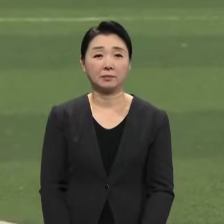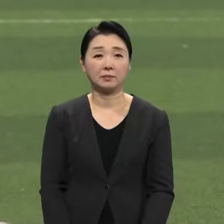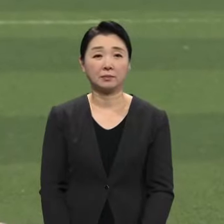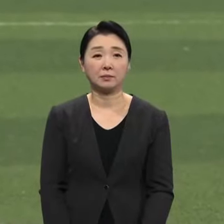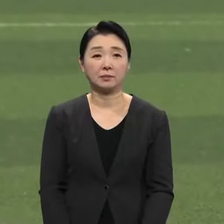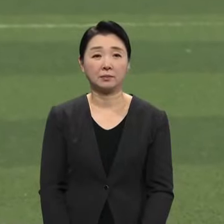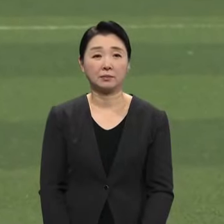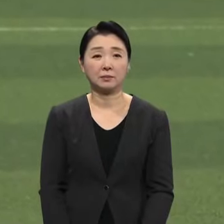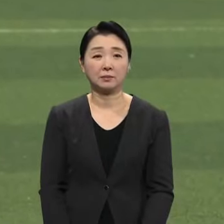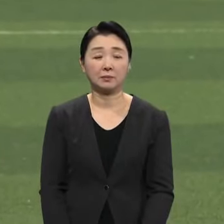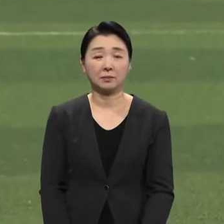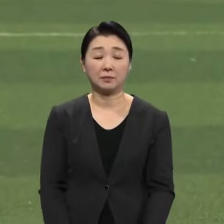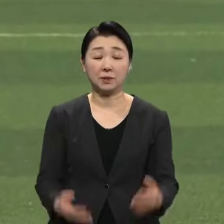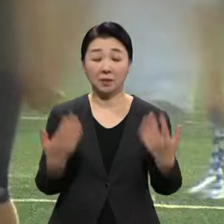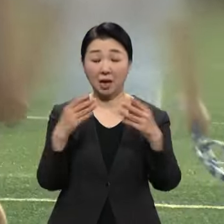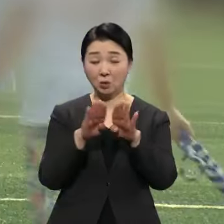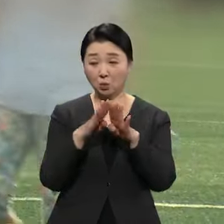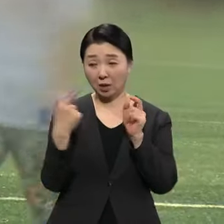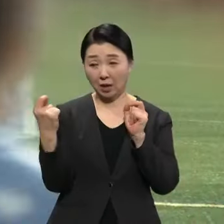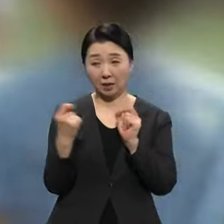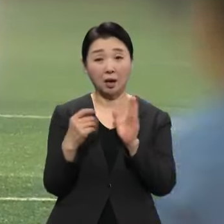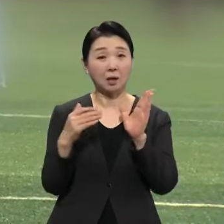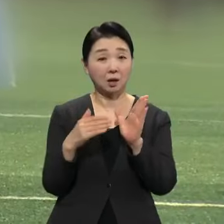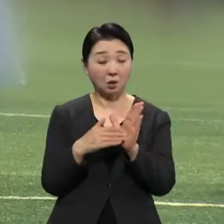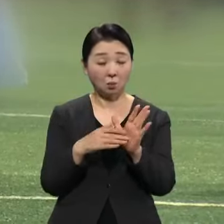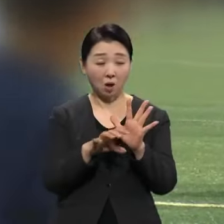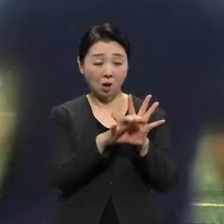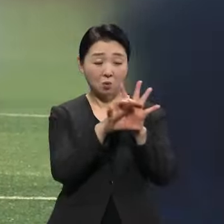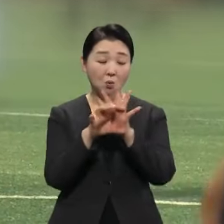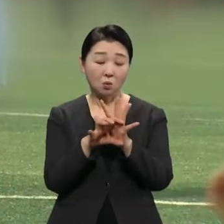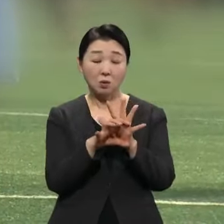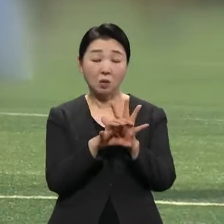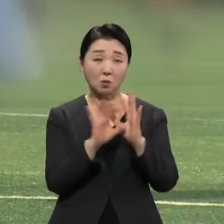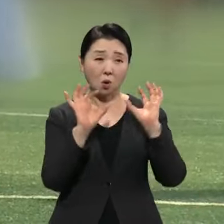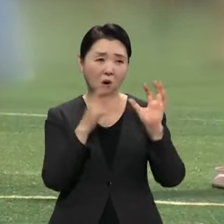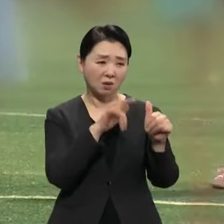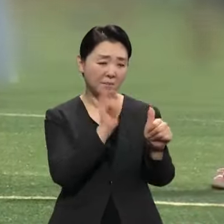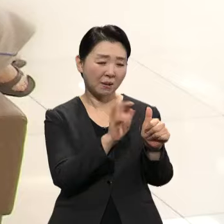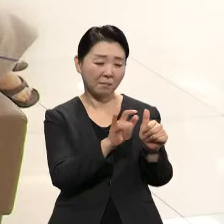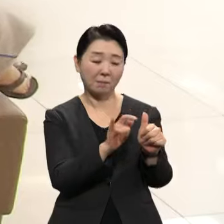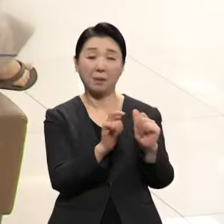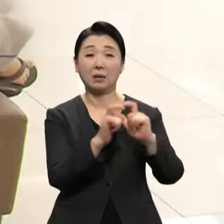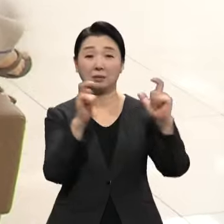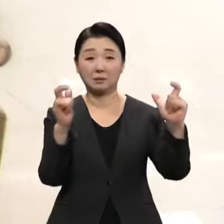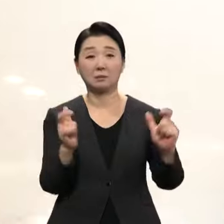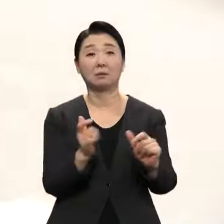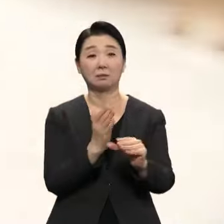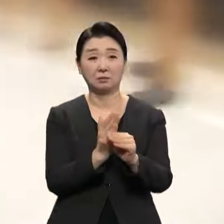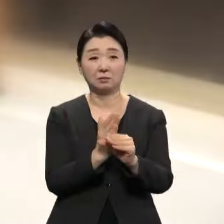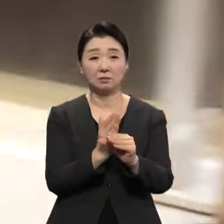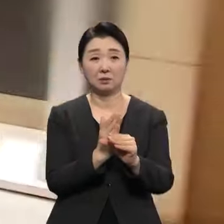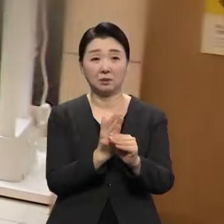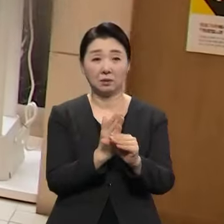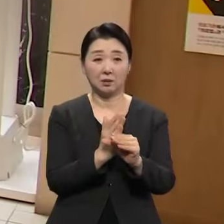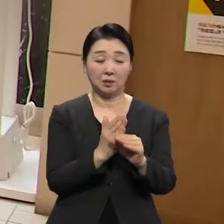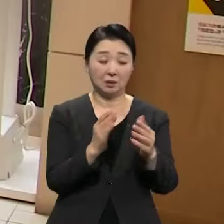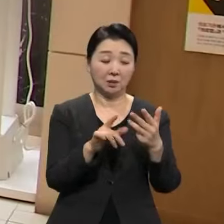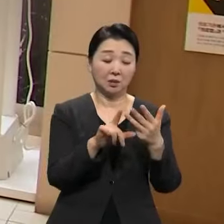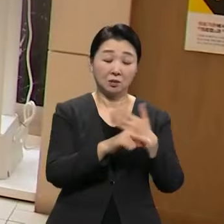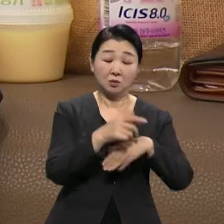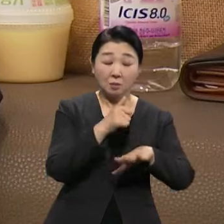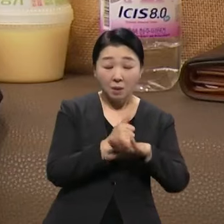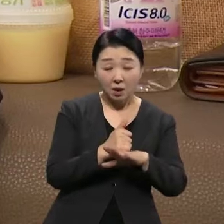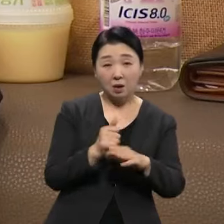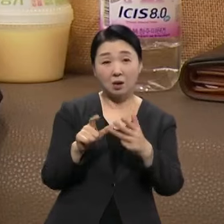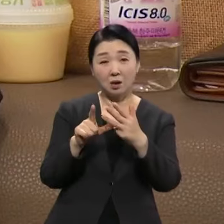알려드립니다 계약을 앞두고 코로나 19 어린이 확진자가 급증했습니다 지난달 말에서 이번 달 초 사이에